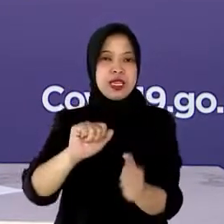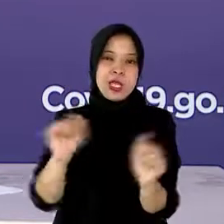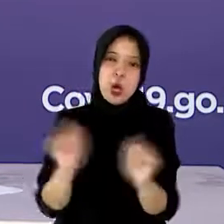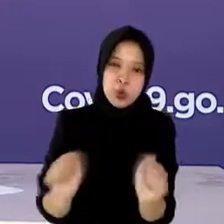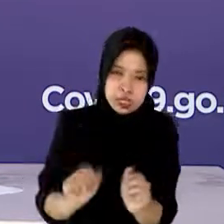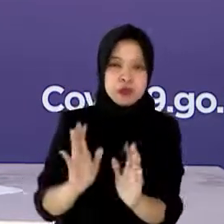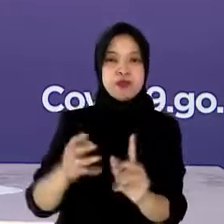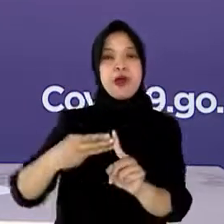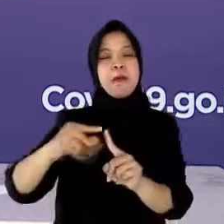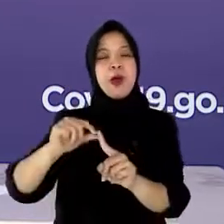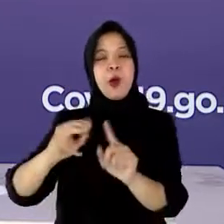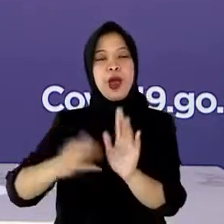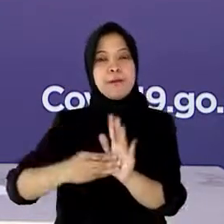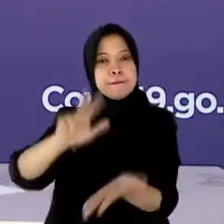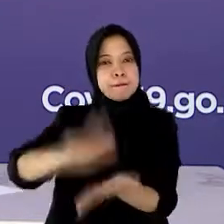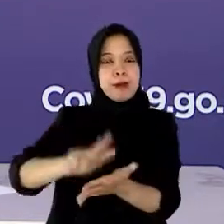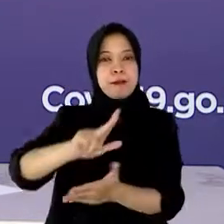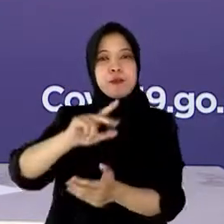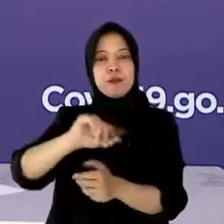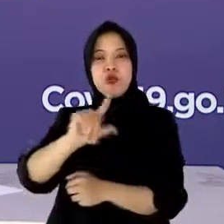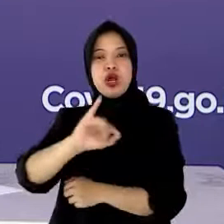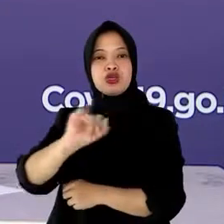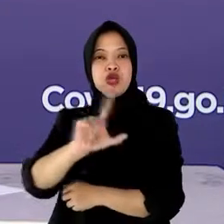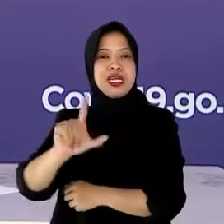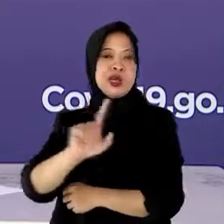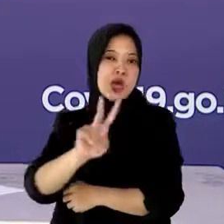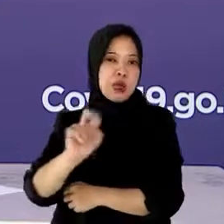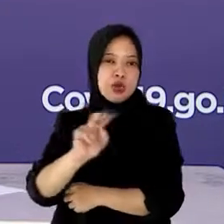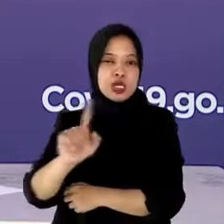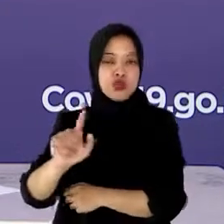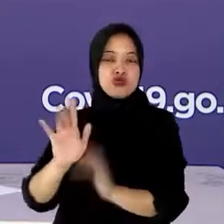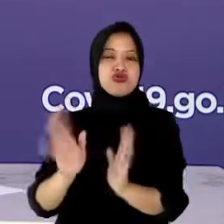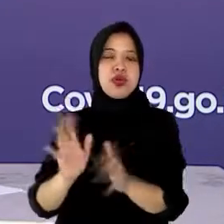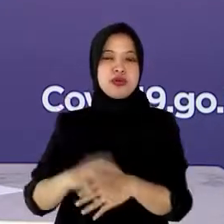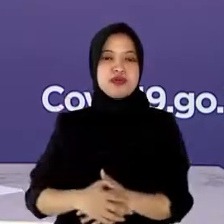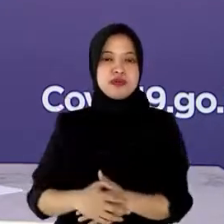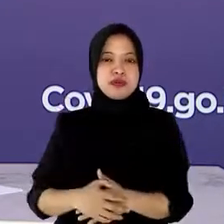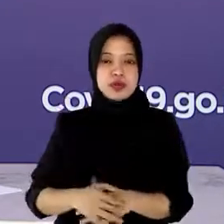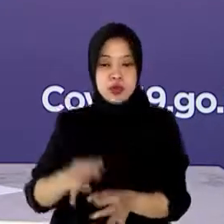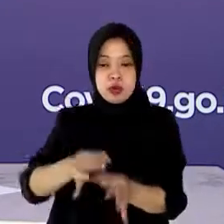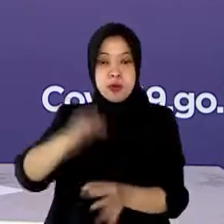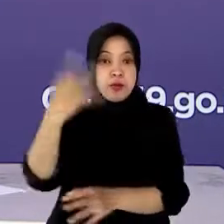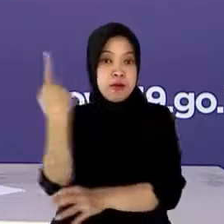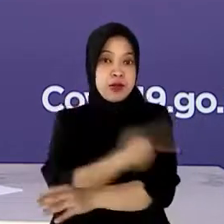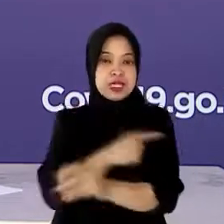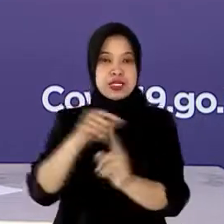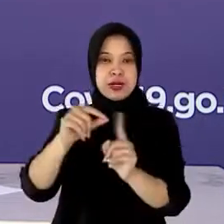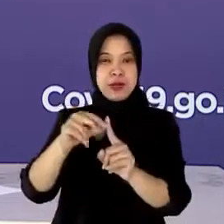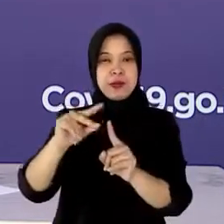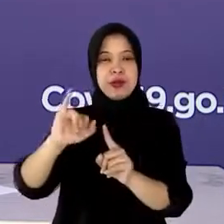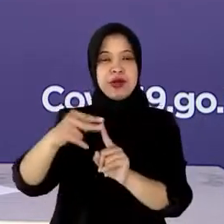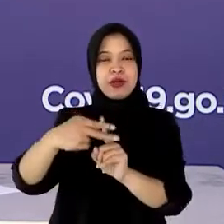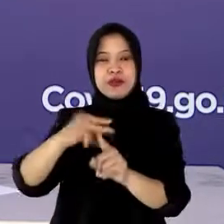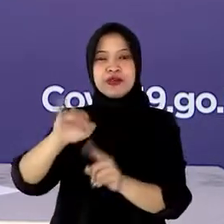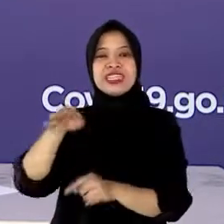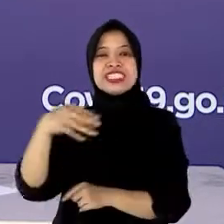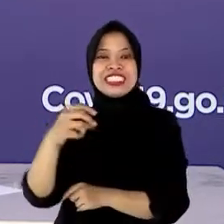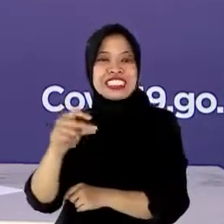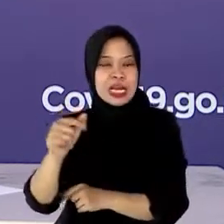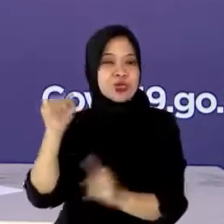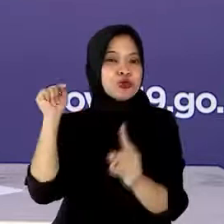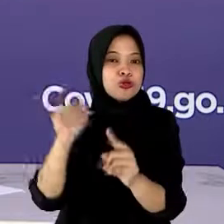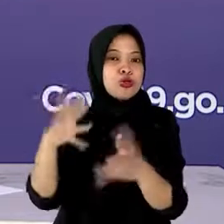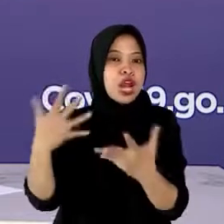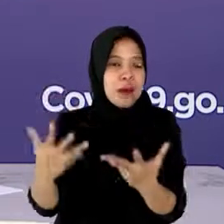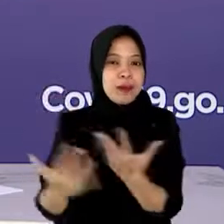dari Badan POM pada bulan Juli 2012 satu kedatangan vaksin Visor ini Tentunya dapat digunakan